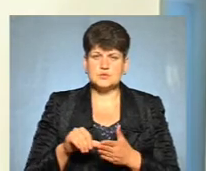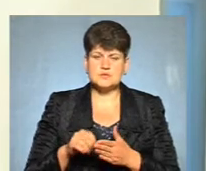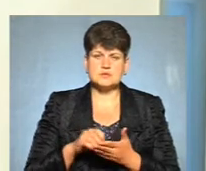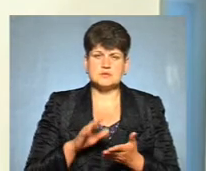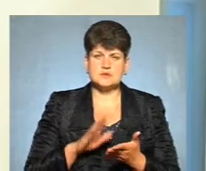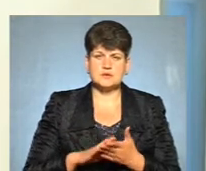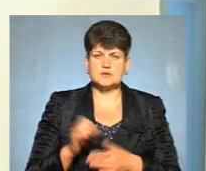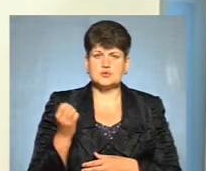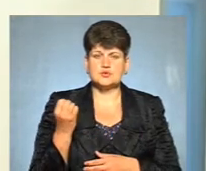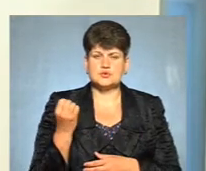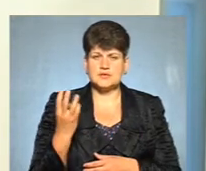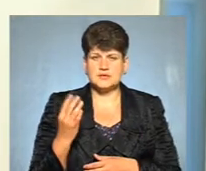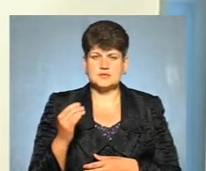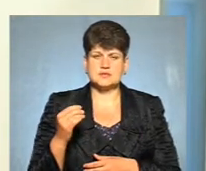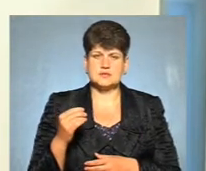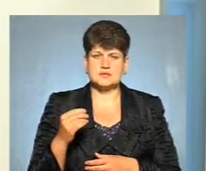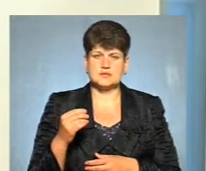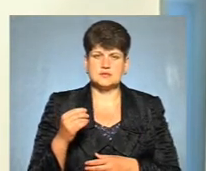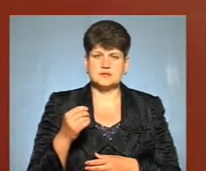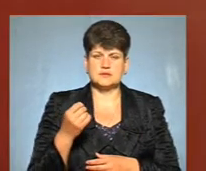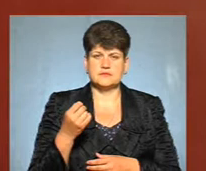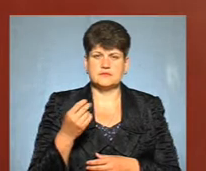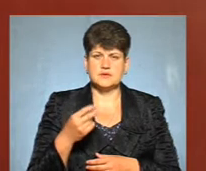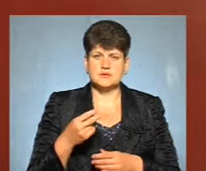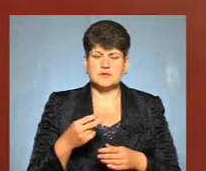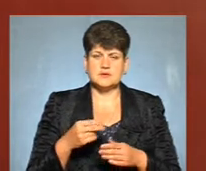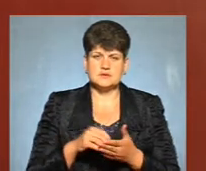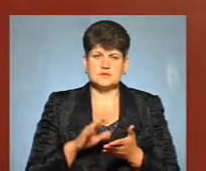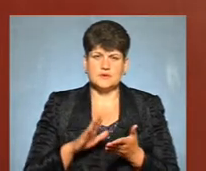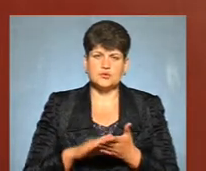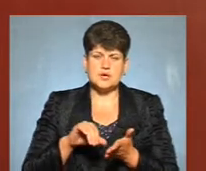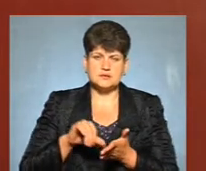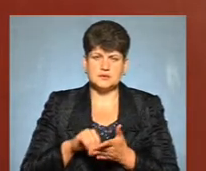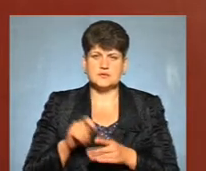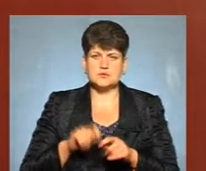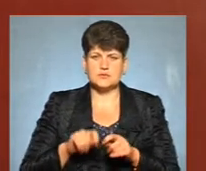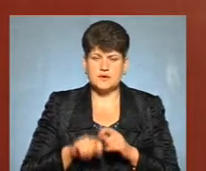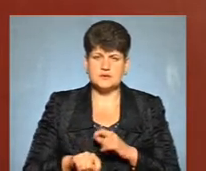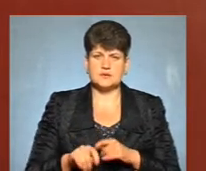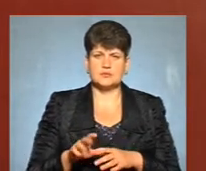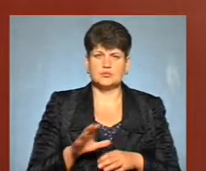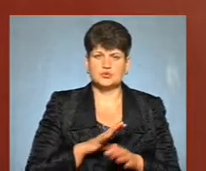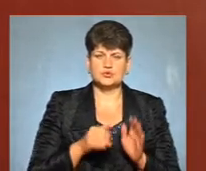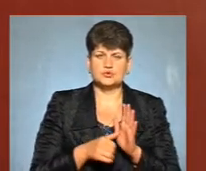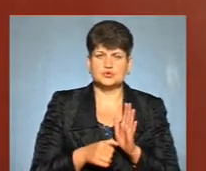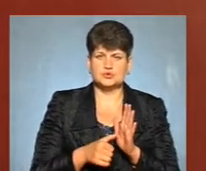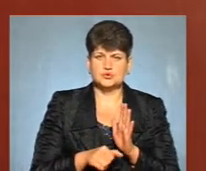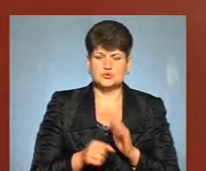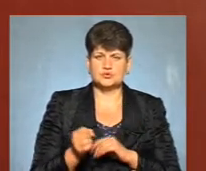зареєструвалося 4020 абітурієнтів чи учасників тестування. Відсутніми були